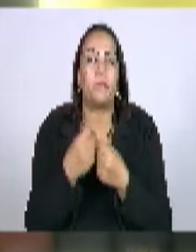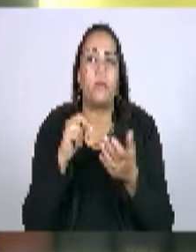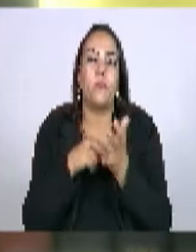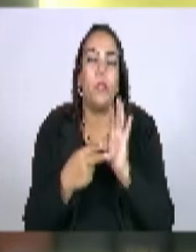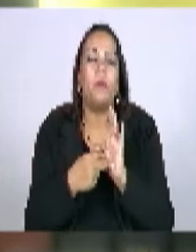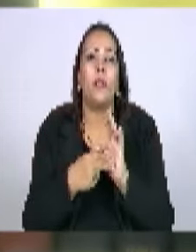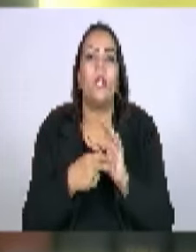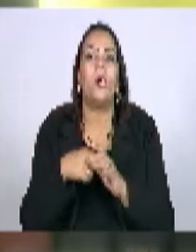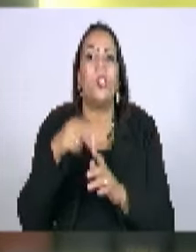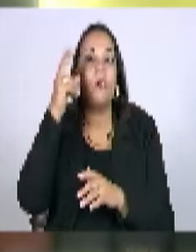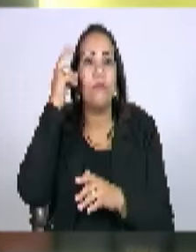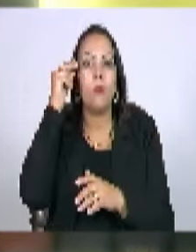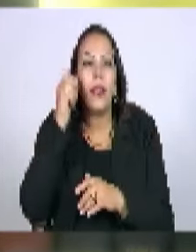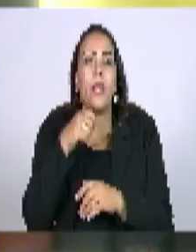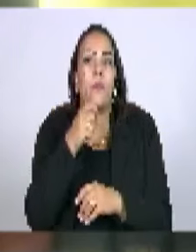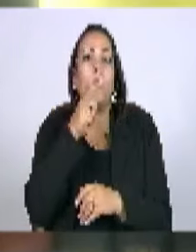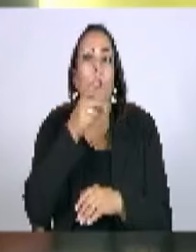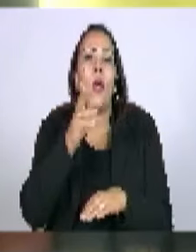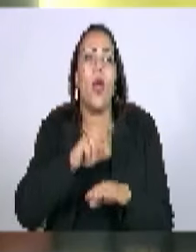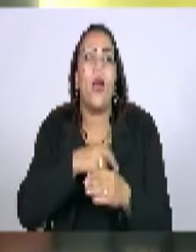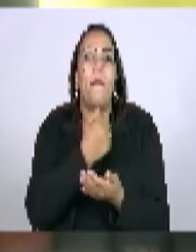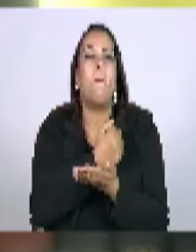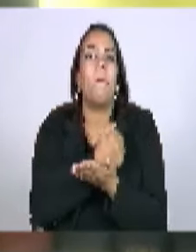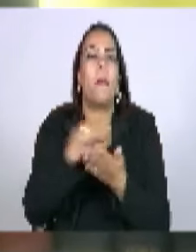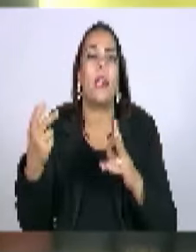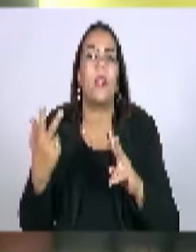اسرائيل لما نطلق عليه